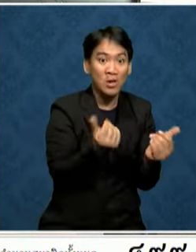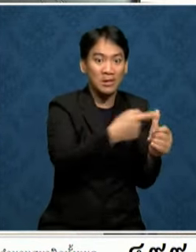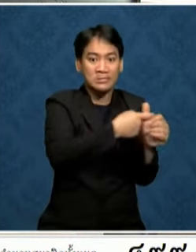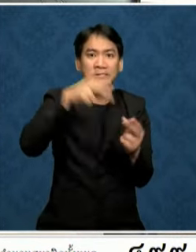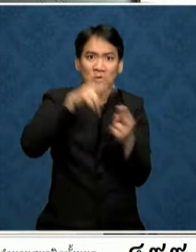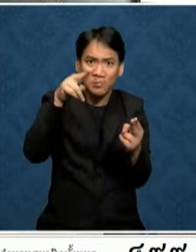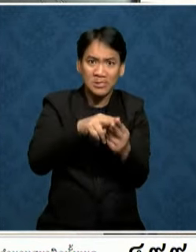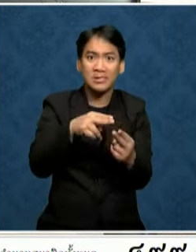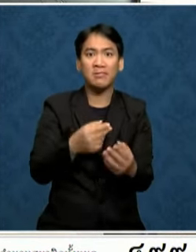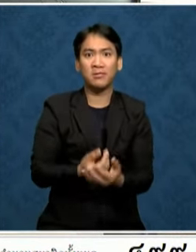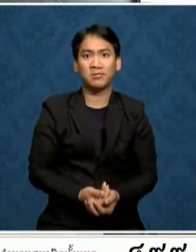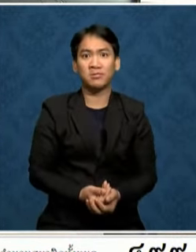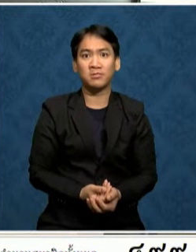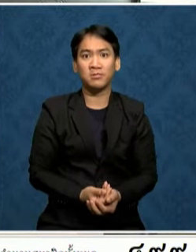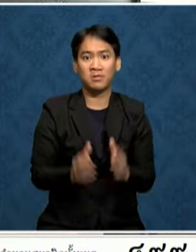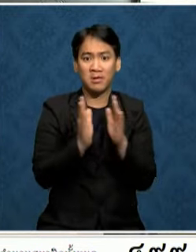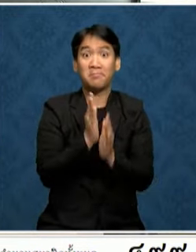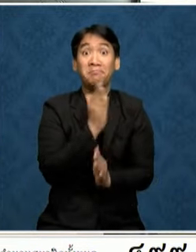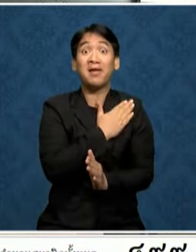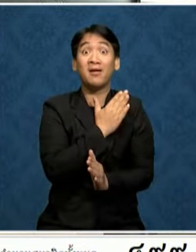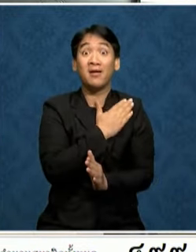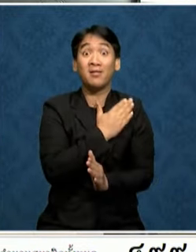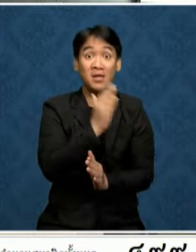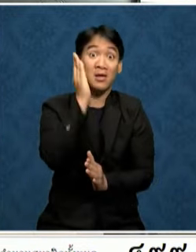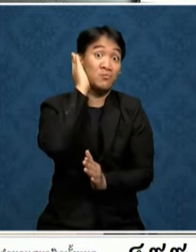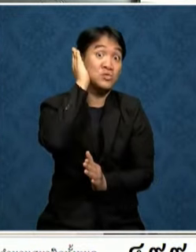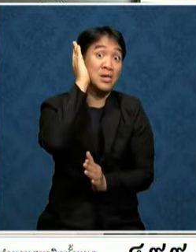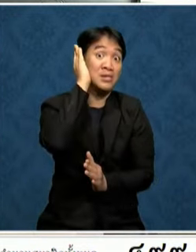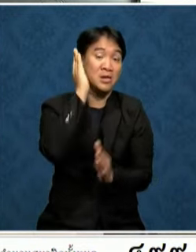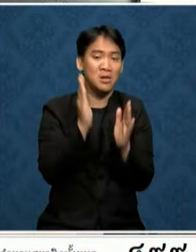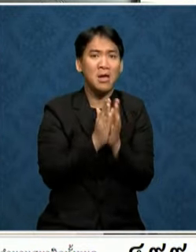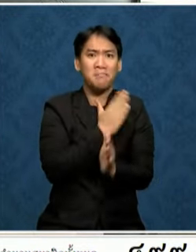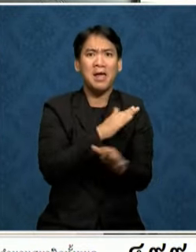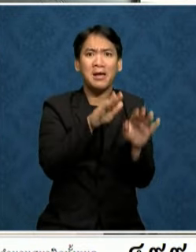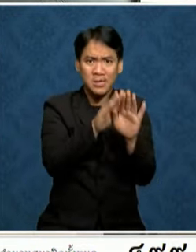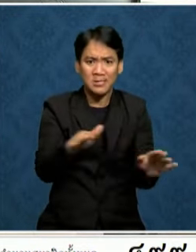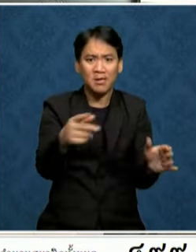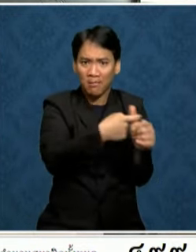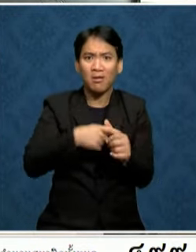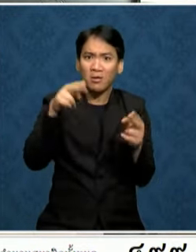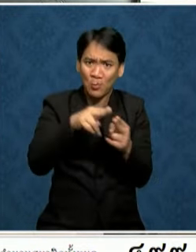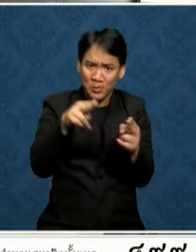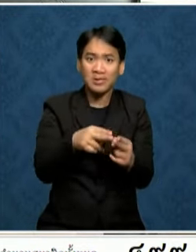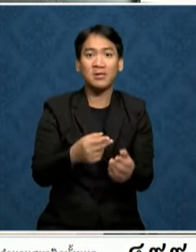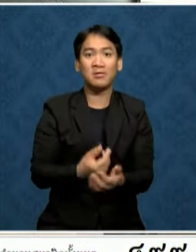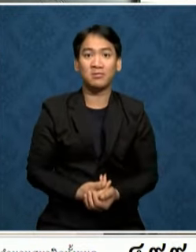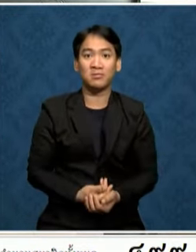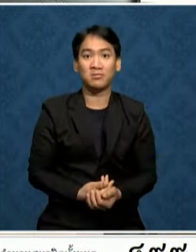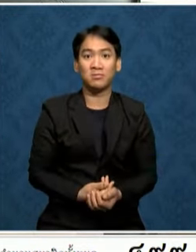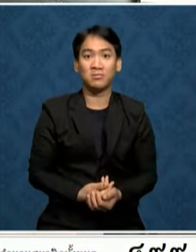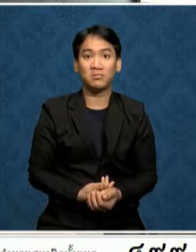มันยังข่มขืนเณรเลยแล 2วันก่อนผมดูข่าวเด็กป